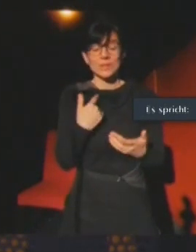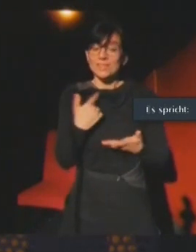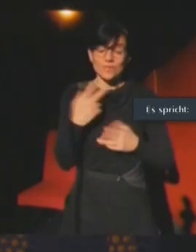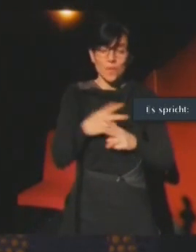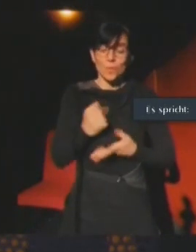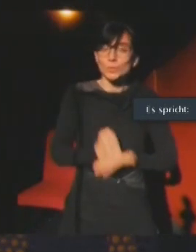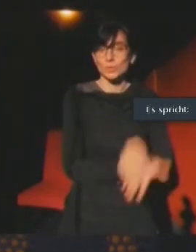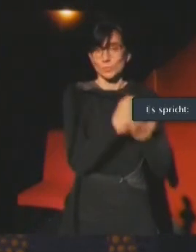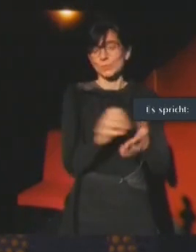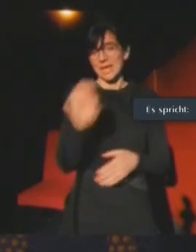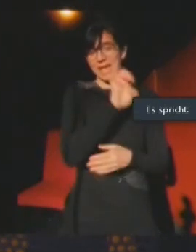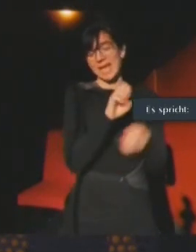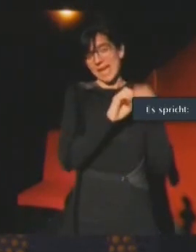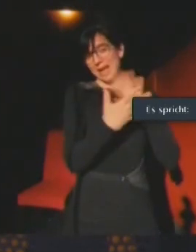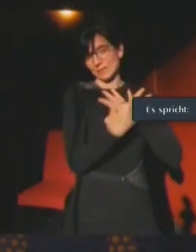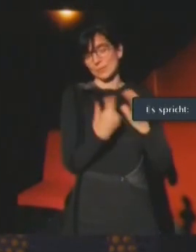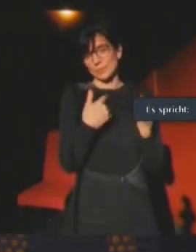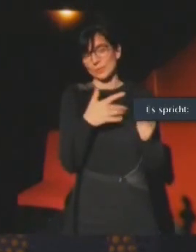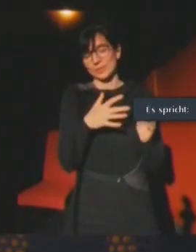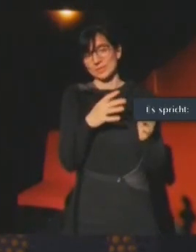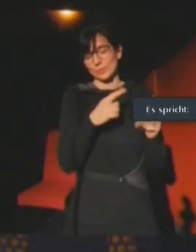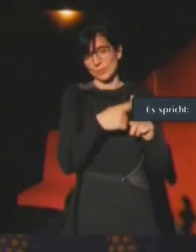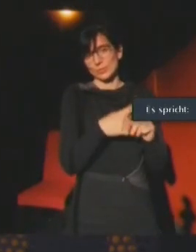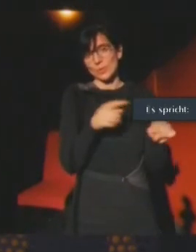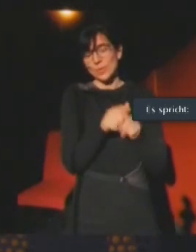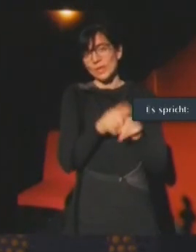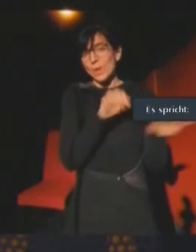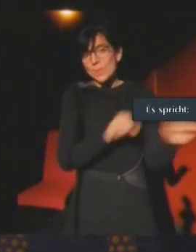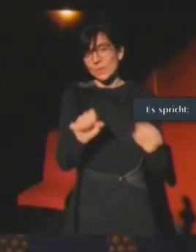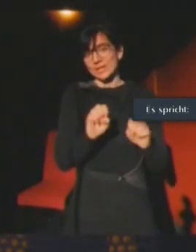Institutionen bitten, Erasmus und die Möglichkeiten von Erasmus auszunutzen.